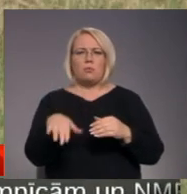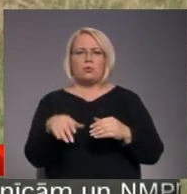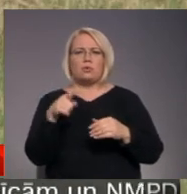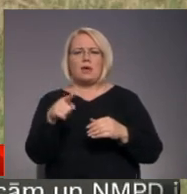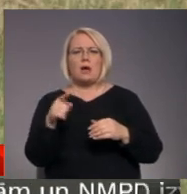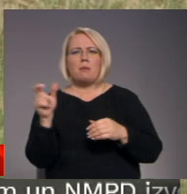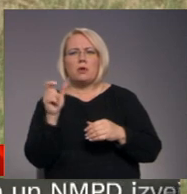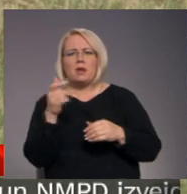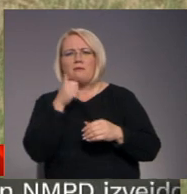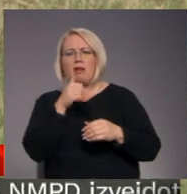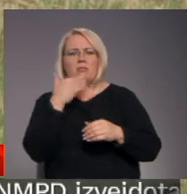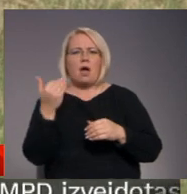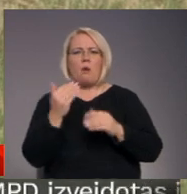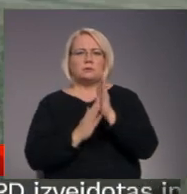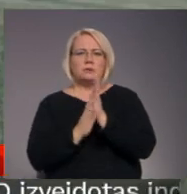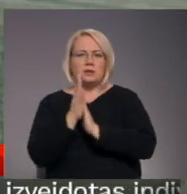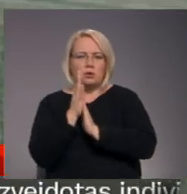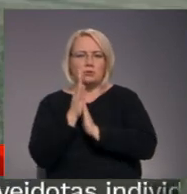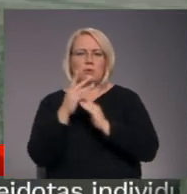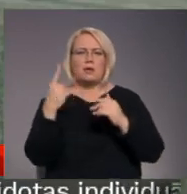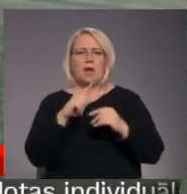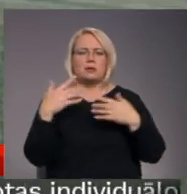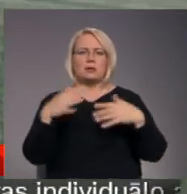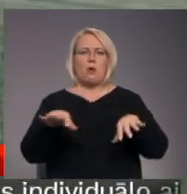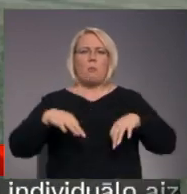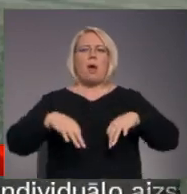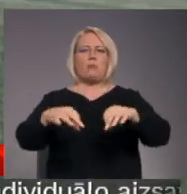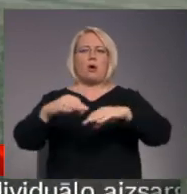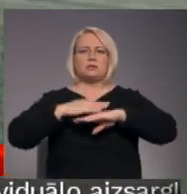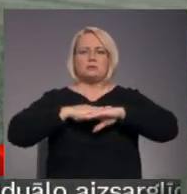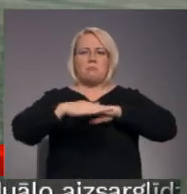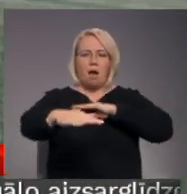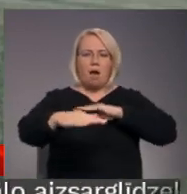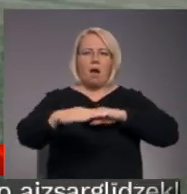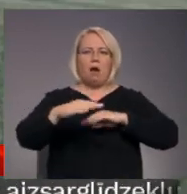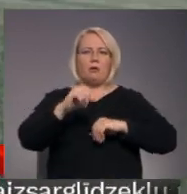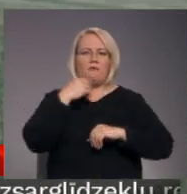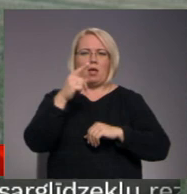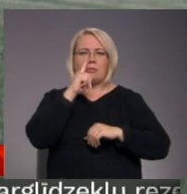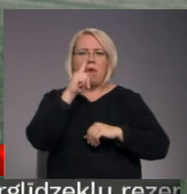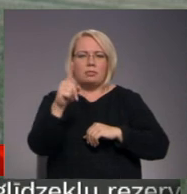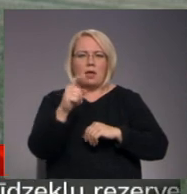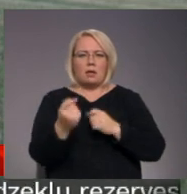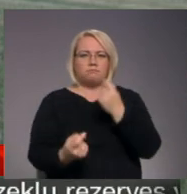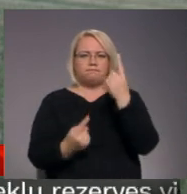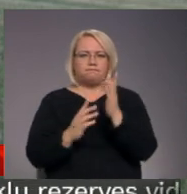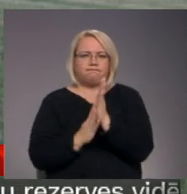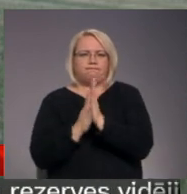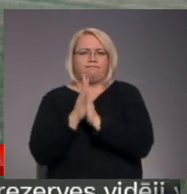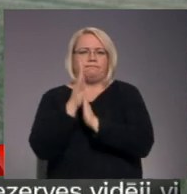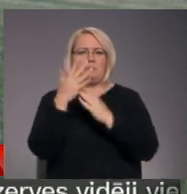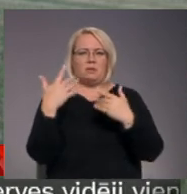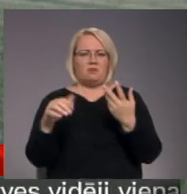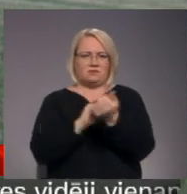Tumā momentā, ka jau nav sadēguši, bet kāds jau porbraucis spori. Un pārējot kāda nedēļa, kad sāk sadēgt kaut kādas zaļumas. Tumā vītā, kur kaut kas jau